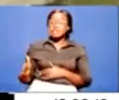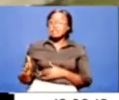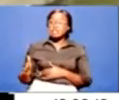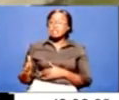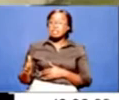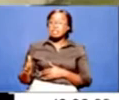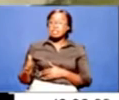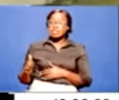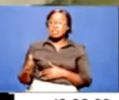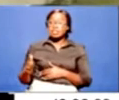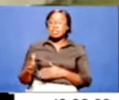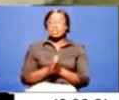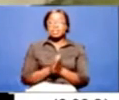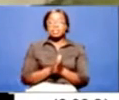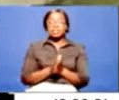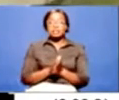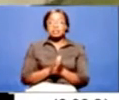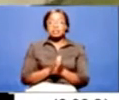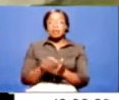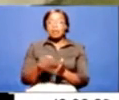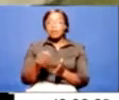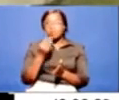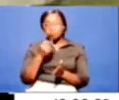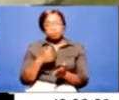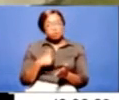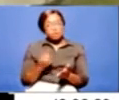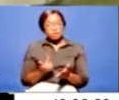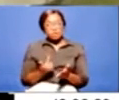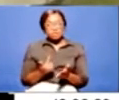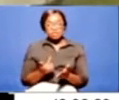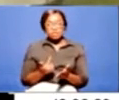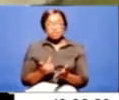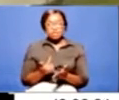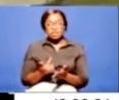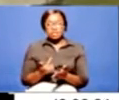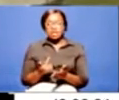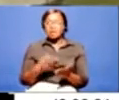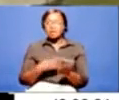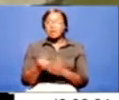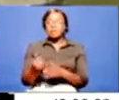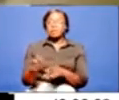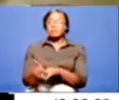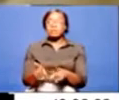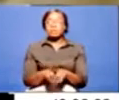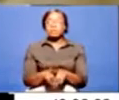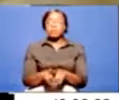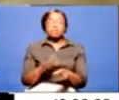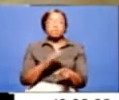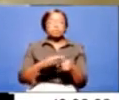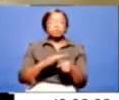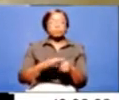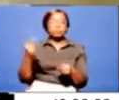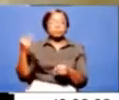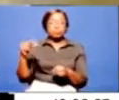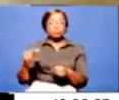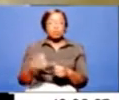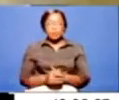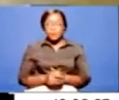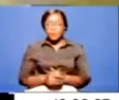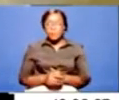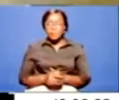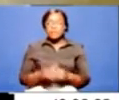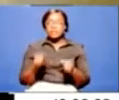na wapatia fattening ya chakula changu, chakula cha kununua pamoja na sukuma zangu. Mwenyekiti wa kamati ya kilimo na